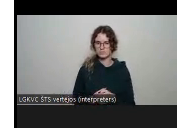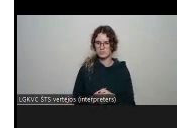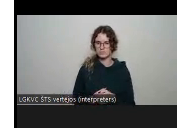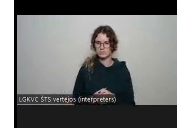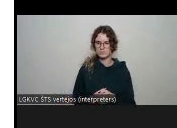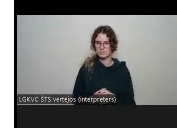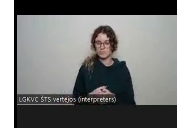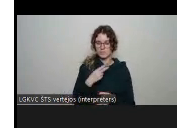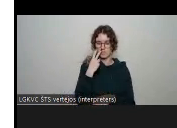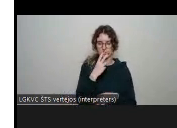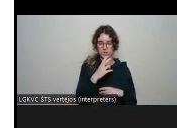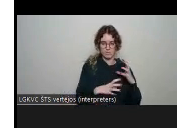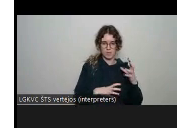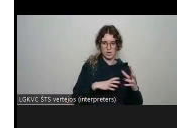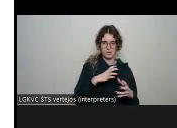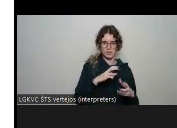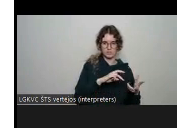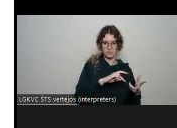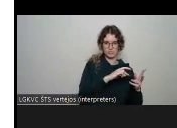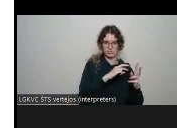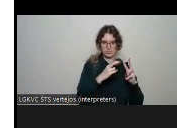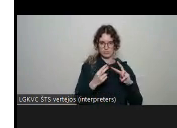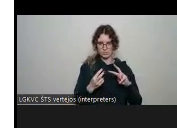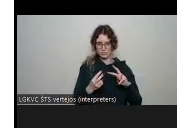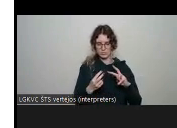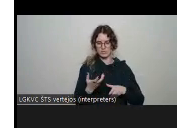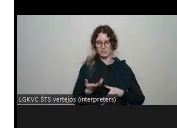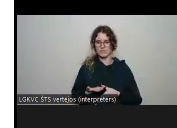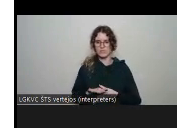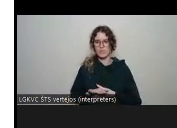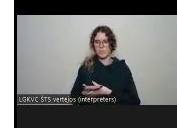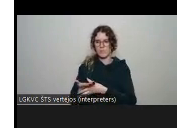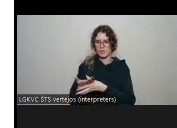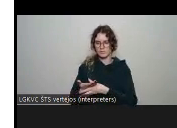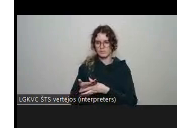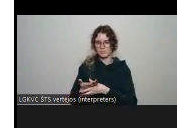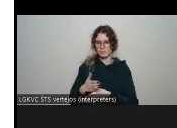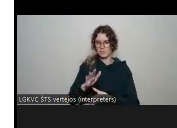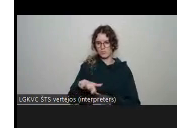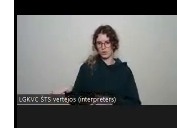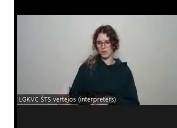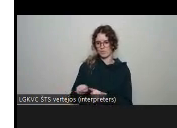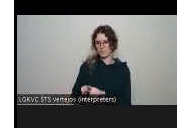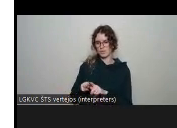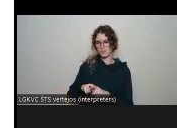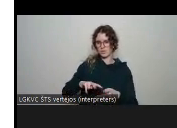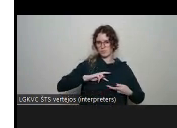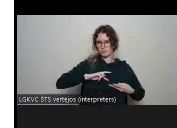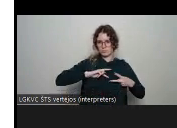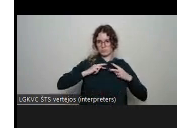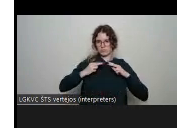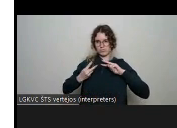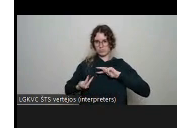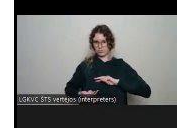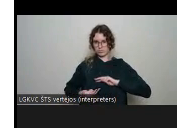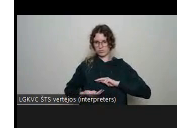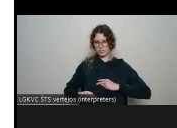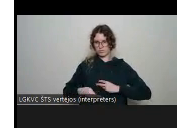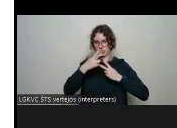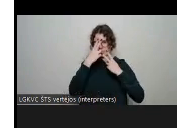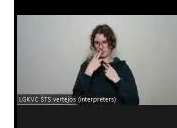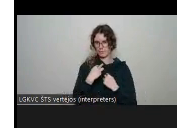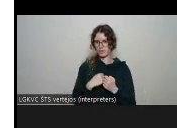keičiantis pasaulį padėtų keistis ir prisitaikyti patiems mokiniams. Ne tik tuomet, kai jie